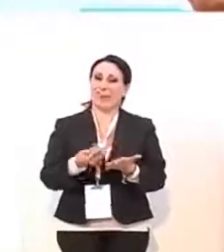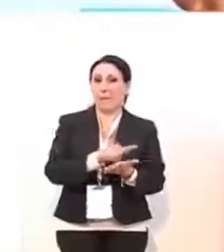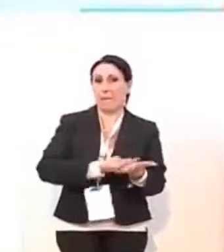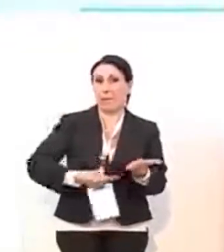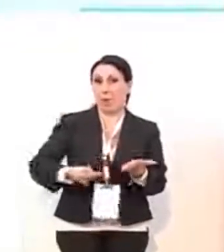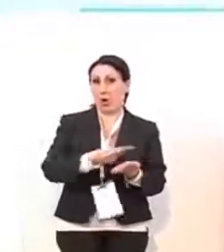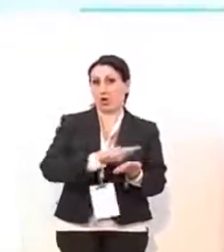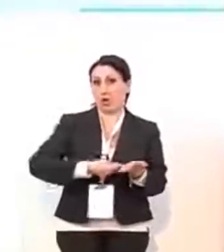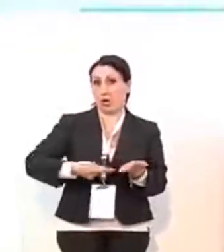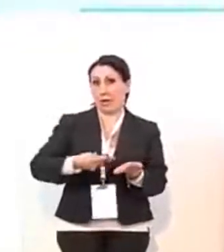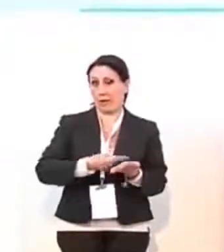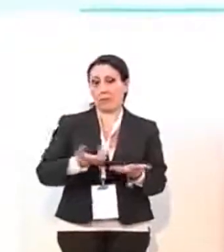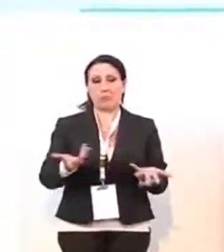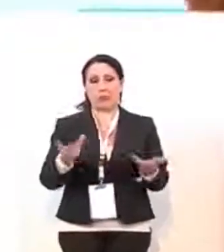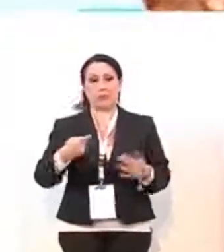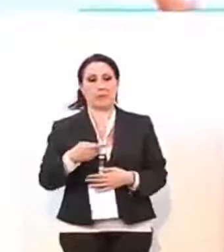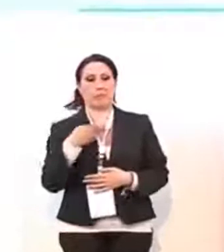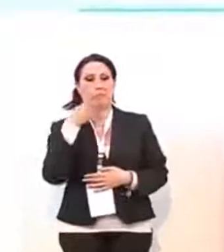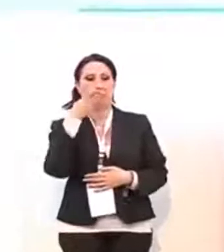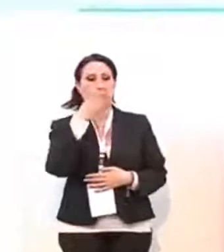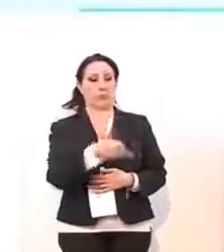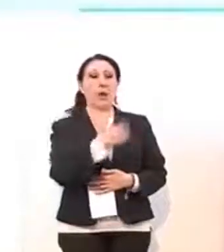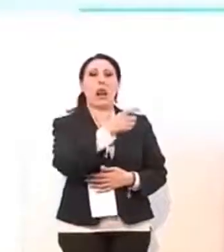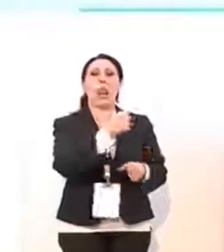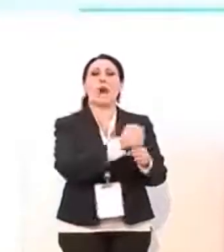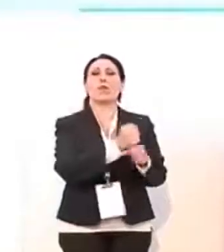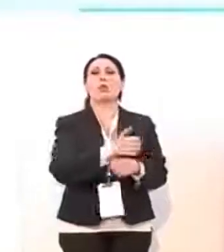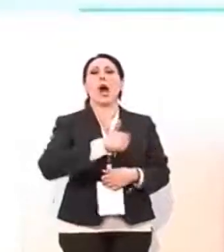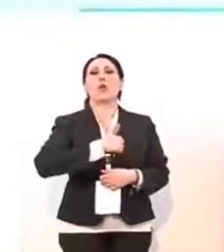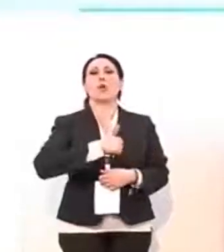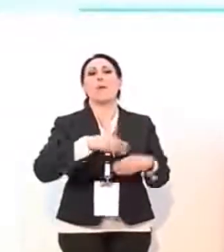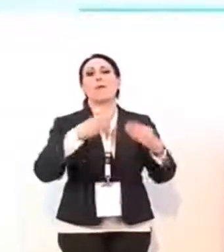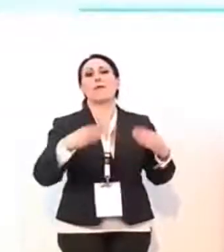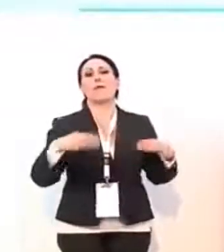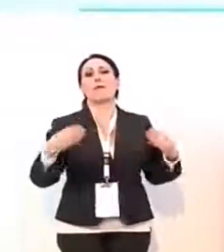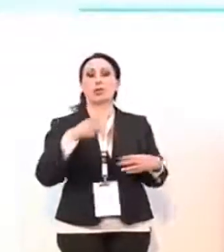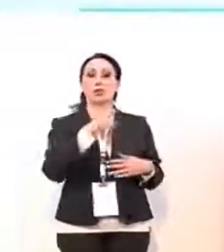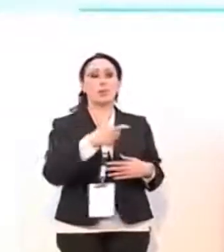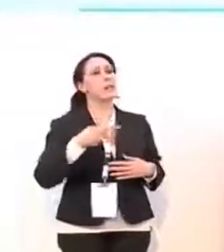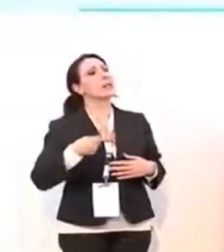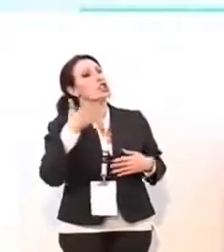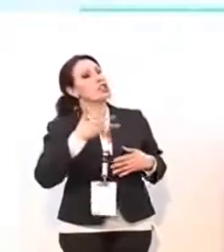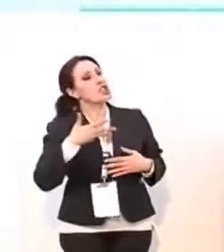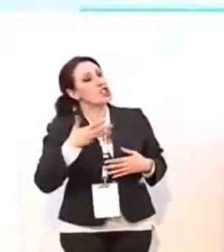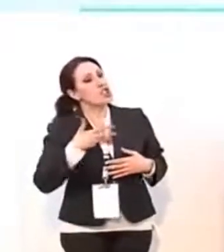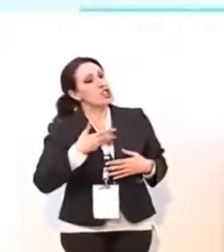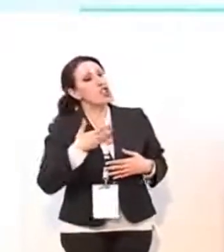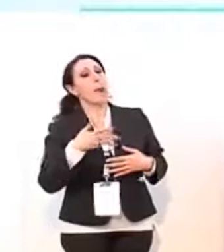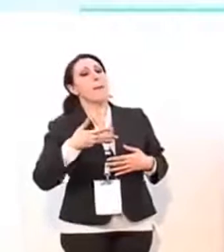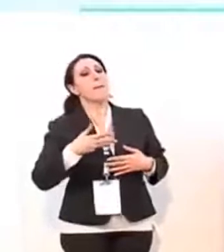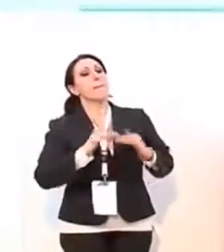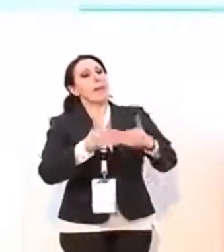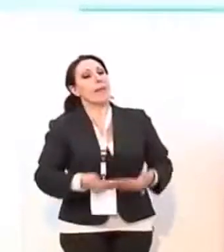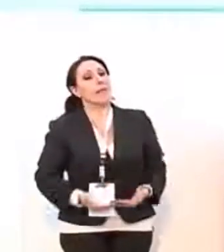lavoratrice autonoma, a un'artigiana, a un'architetta, a una professionista e gli dici: hai diritto alla maternità obbligatoria? E quella